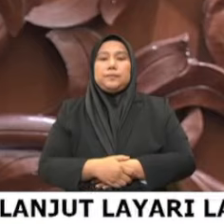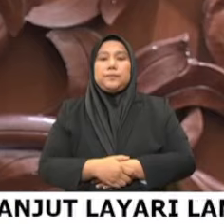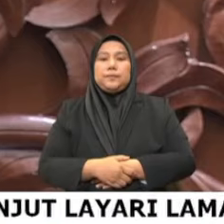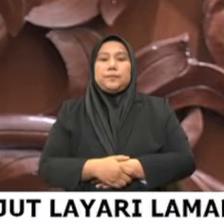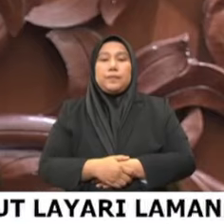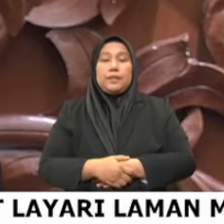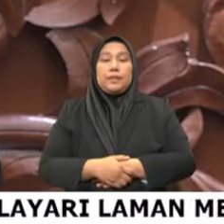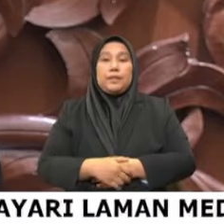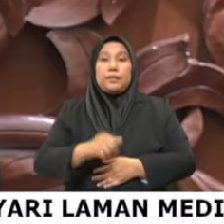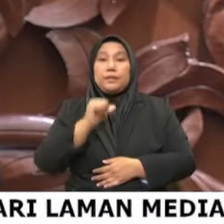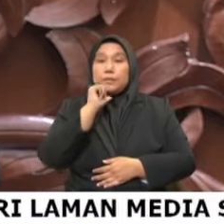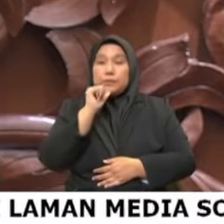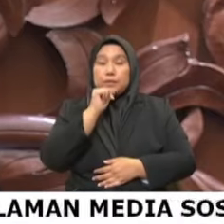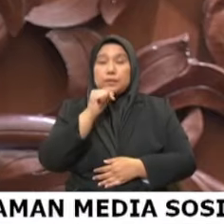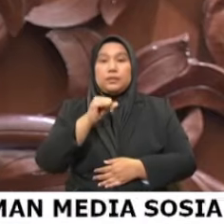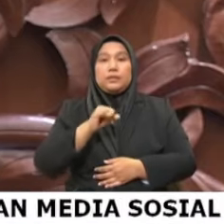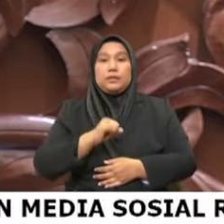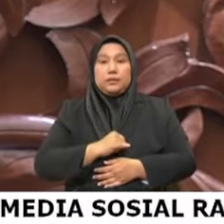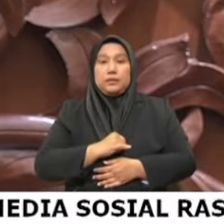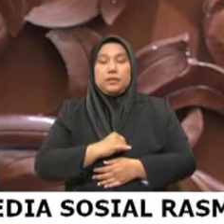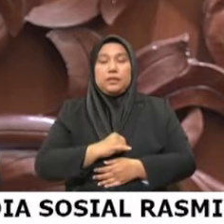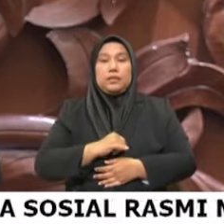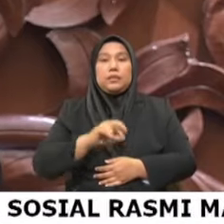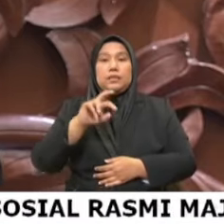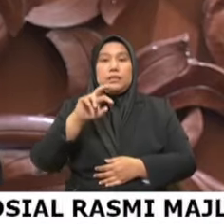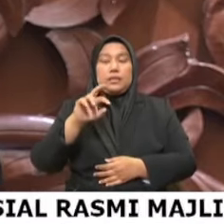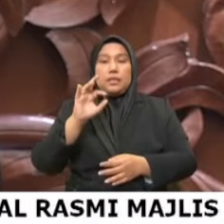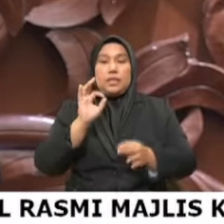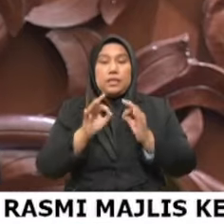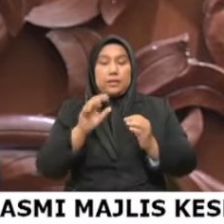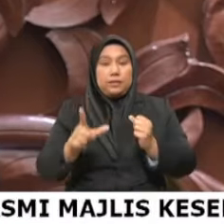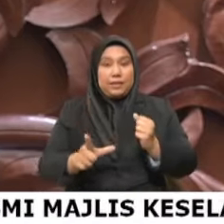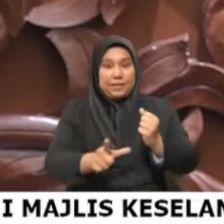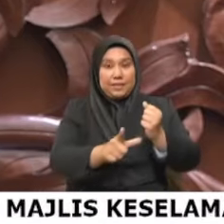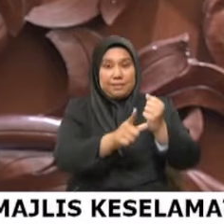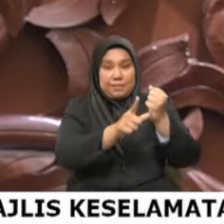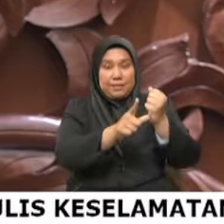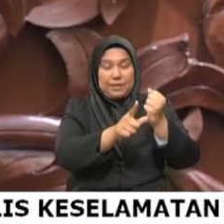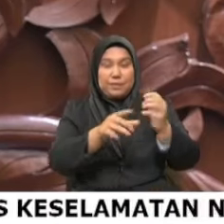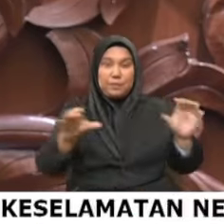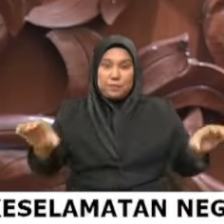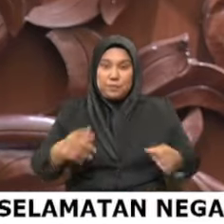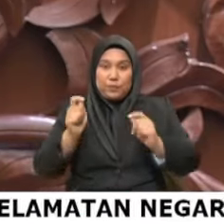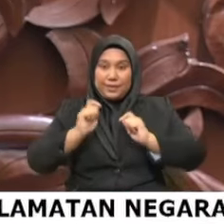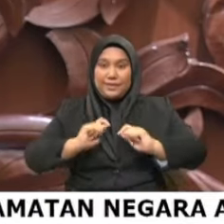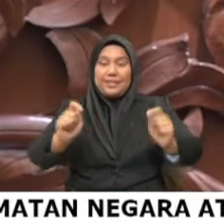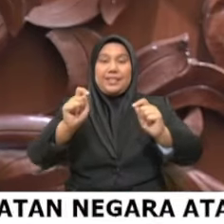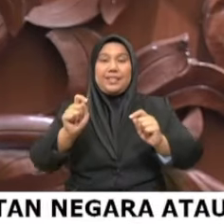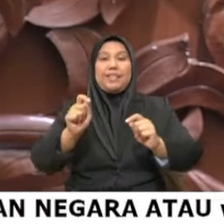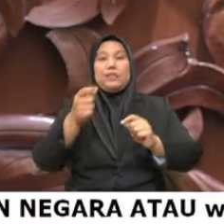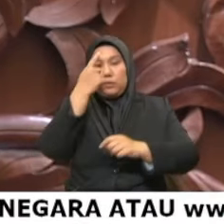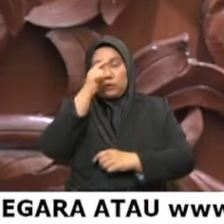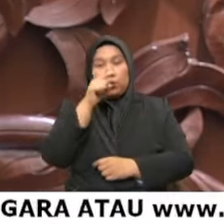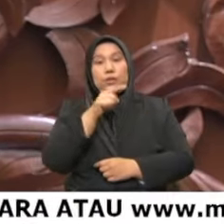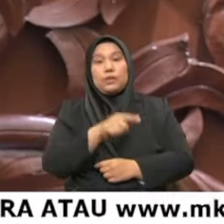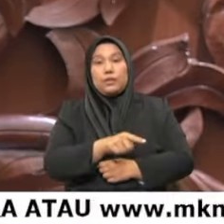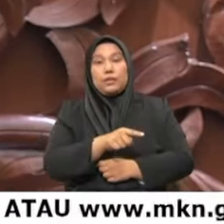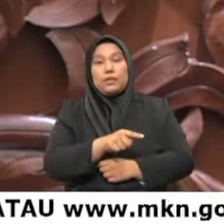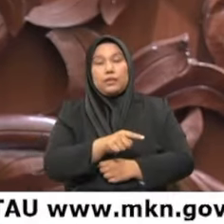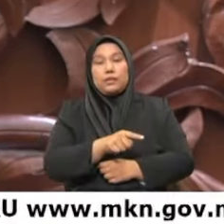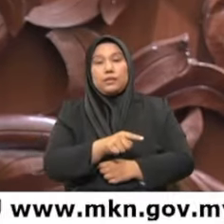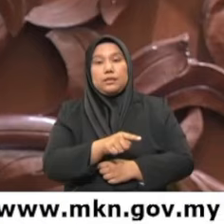Yang perisai ialah timbalan. Bila timbalan yang kenakan apa, tindakan ke atas dia, dia